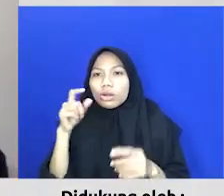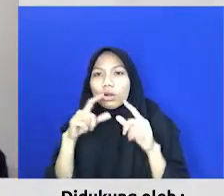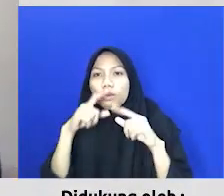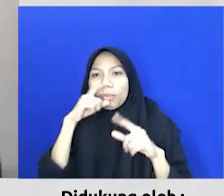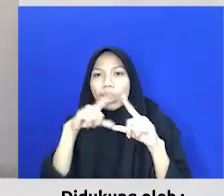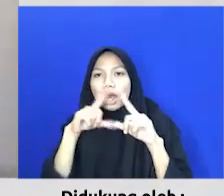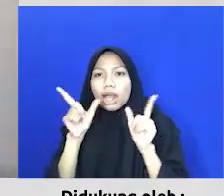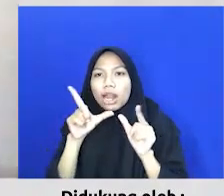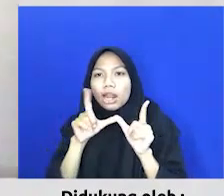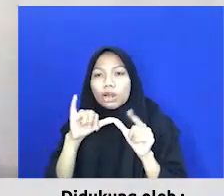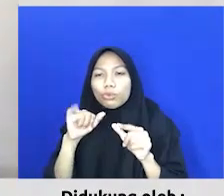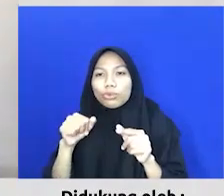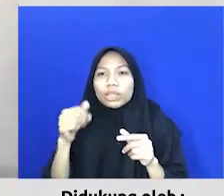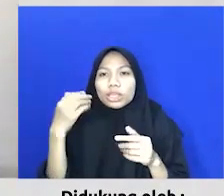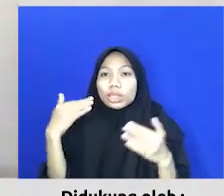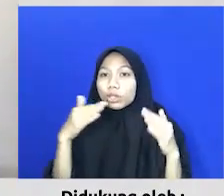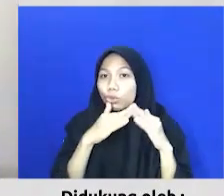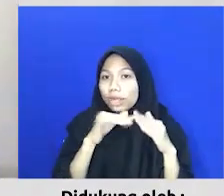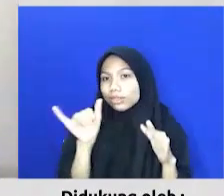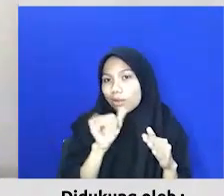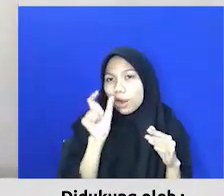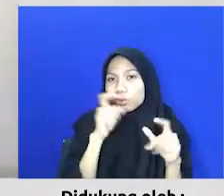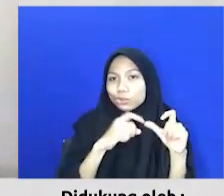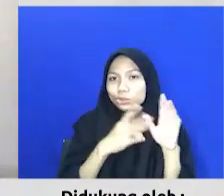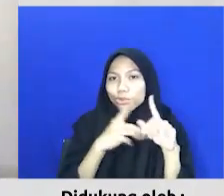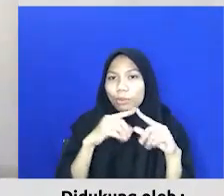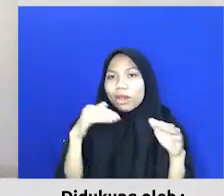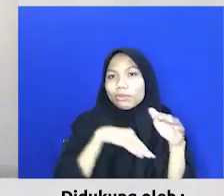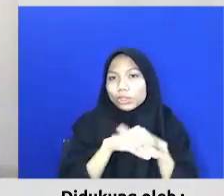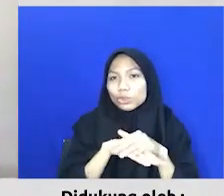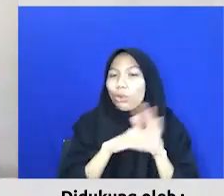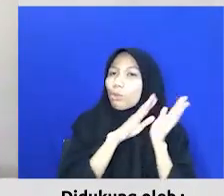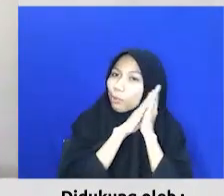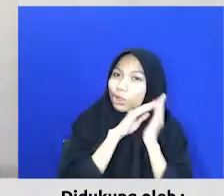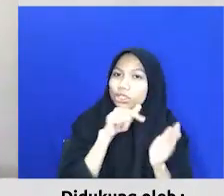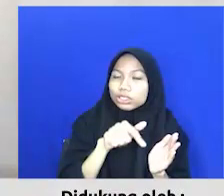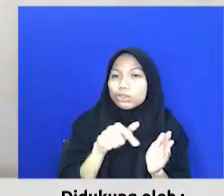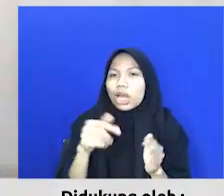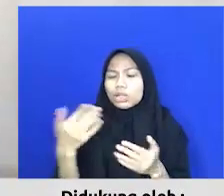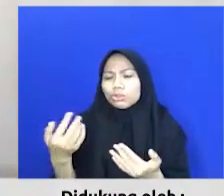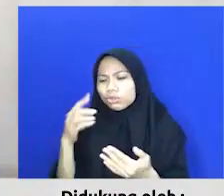dengan orang-orang penting di revolusi itu yang membentuk itu, Pak? Atau ya, dari mana kira-kira, Pak? Ya,